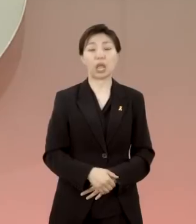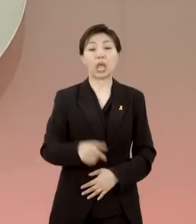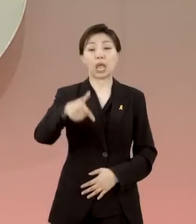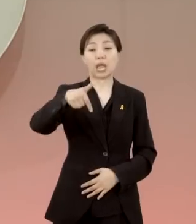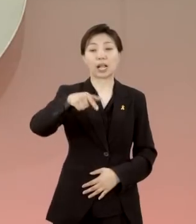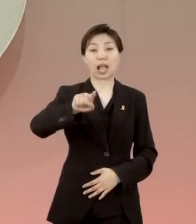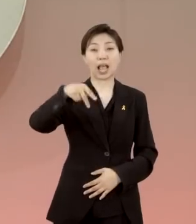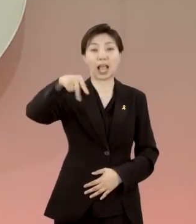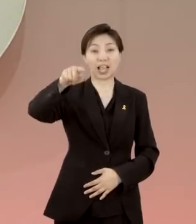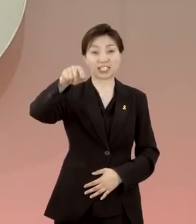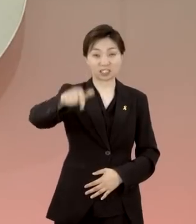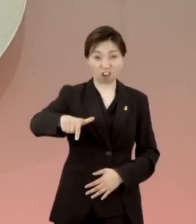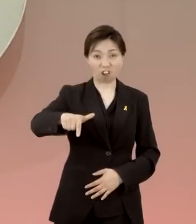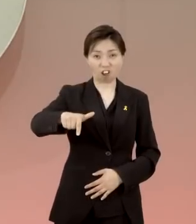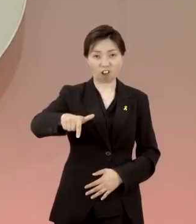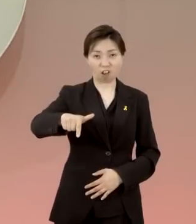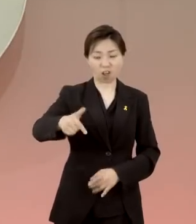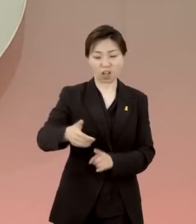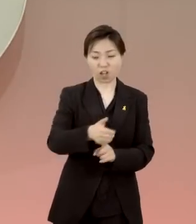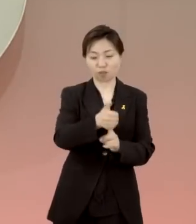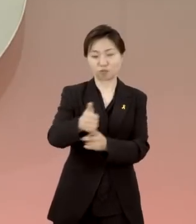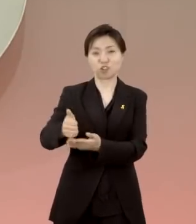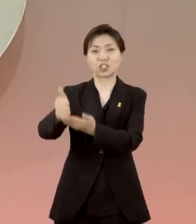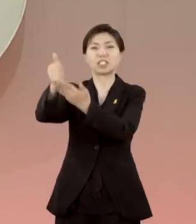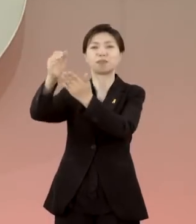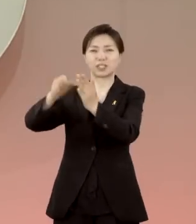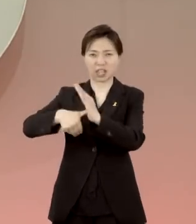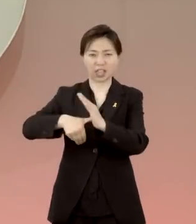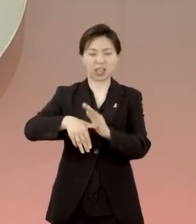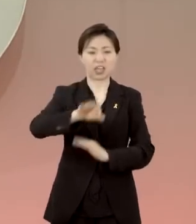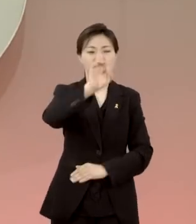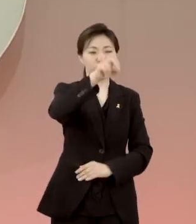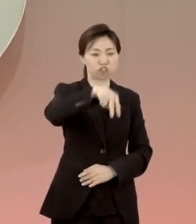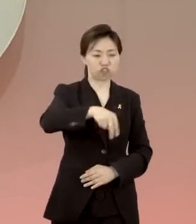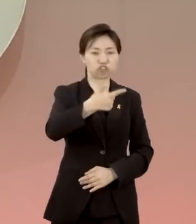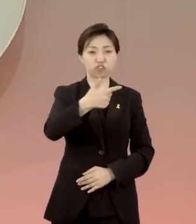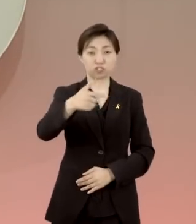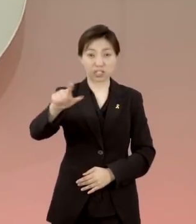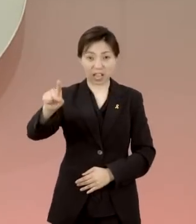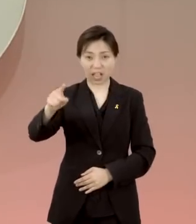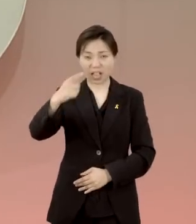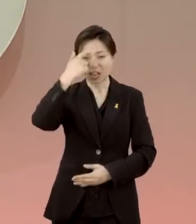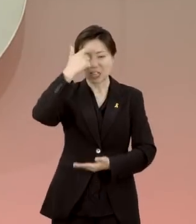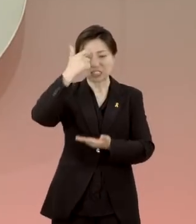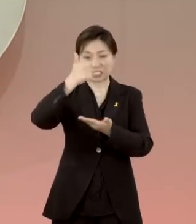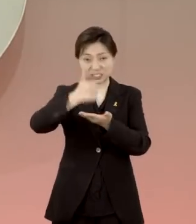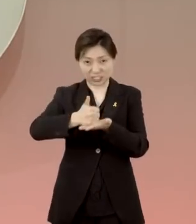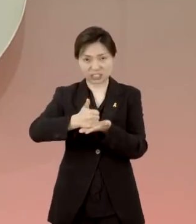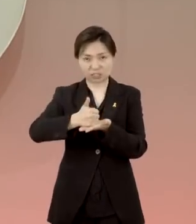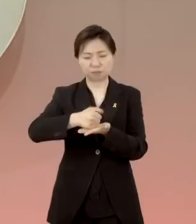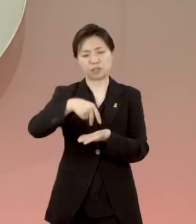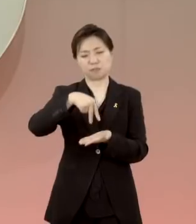가서 부처님 시대 때 윤아 스님으로 살면서 윤아 스님으로 살면서